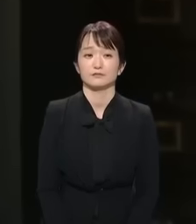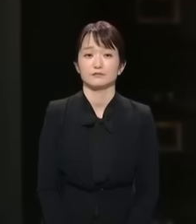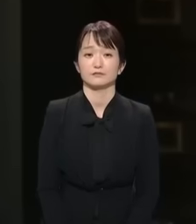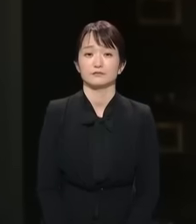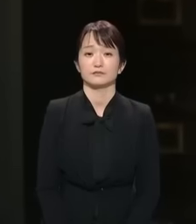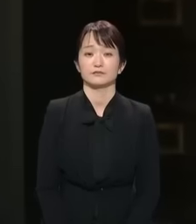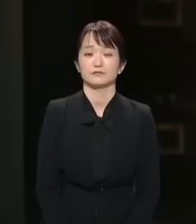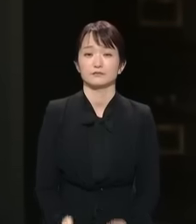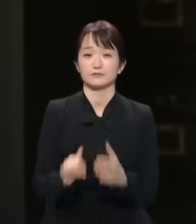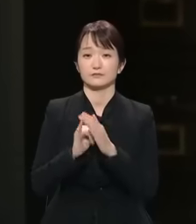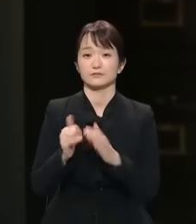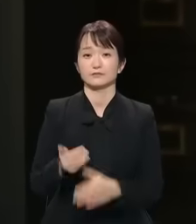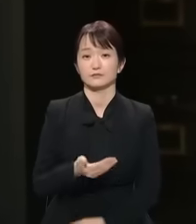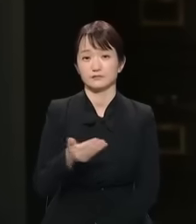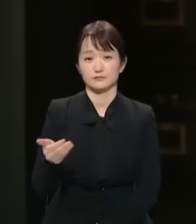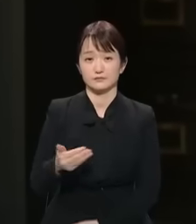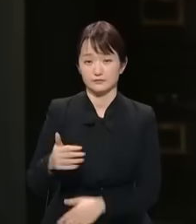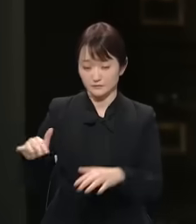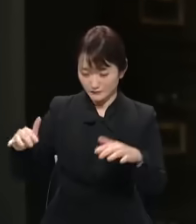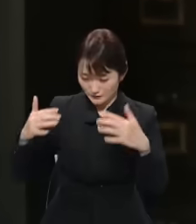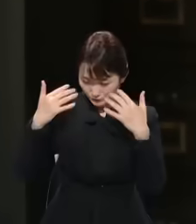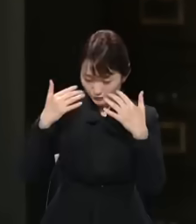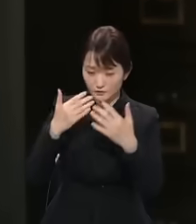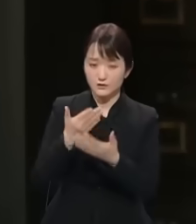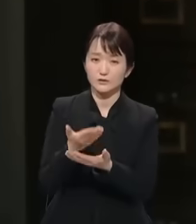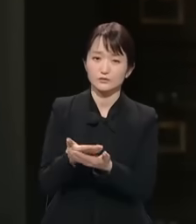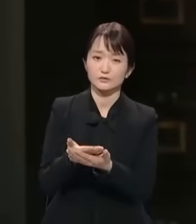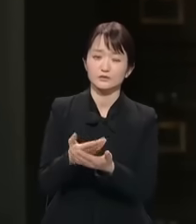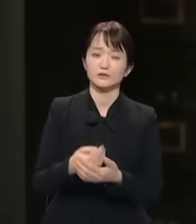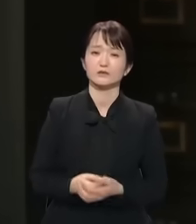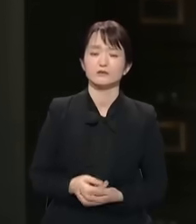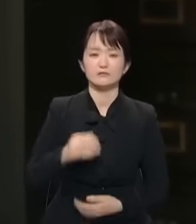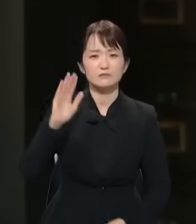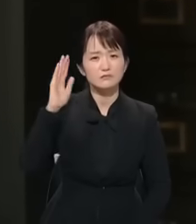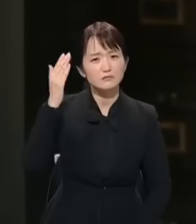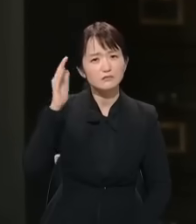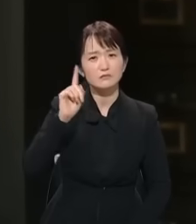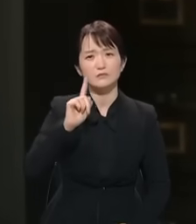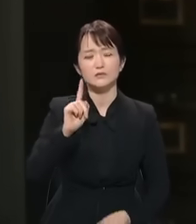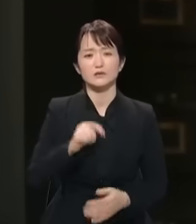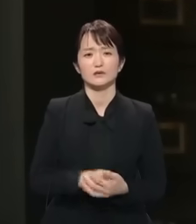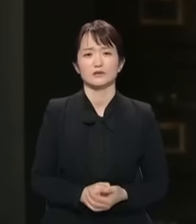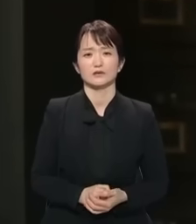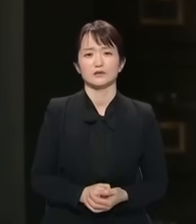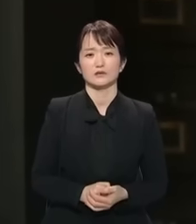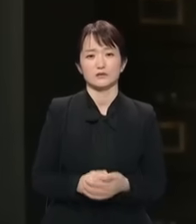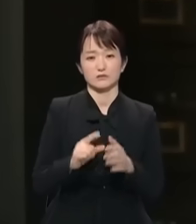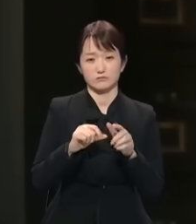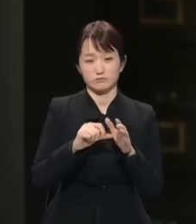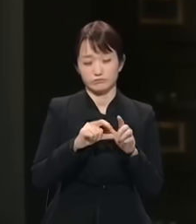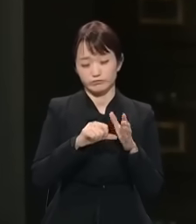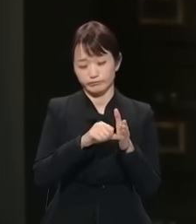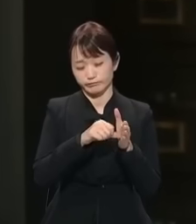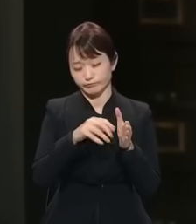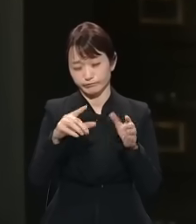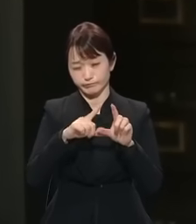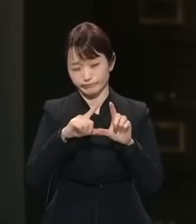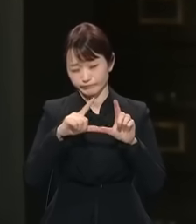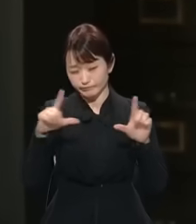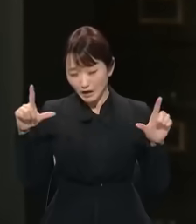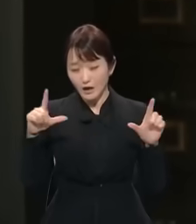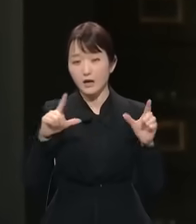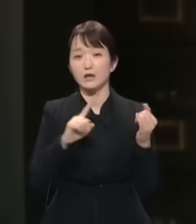자, 가족 여러분 좀 주목해 주시길 바랍니다. 최근 정말 한창 주가를 올리고 있는 한 유명